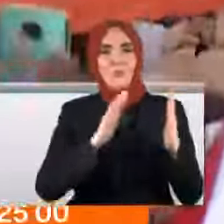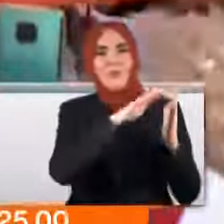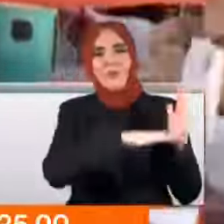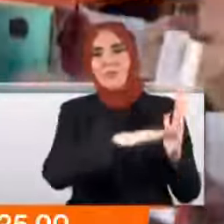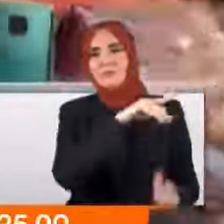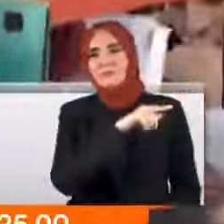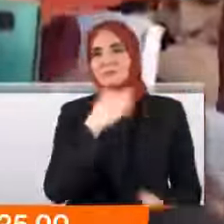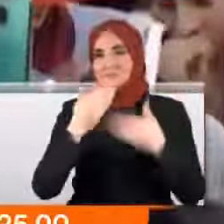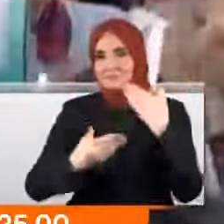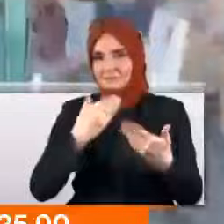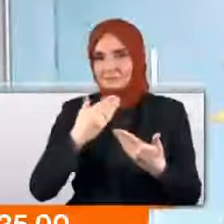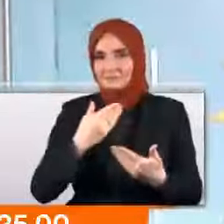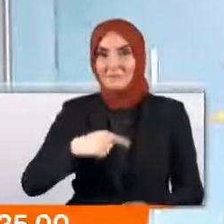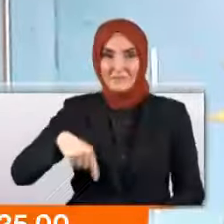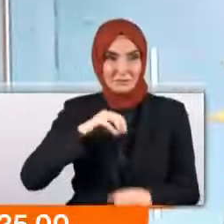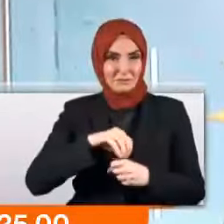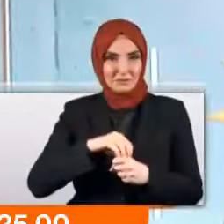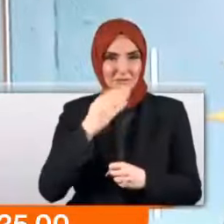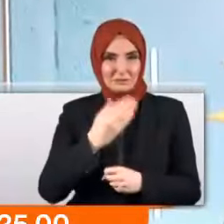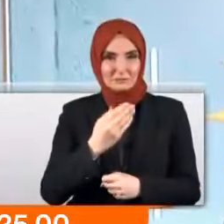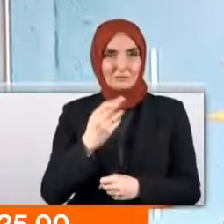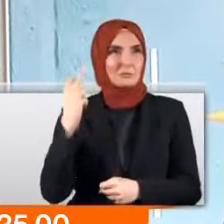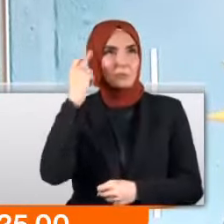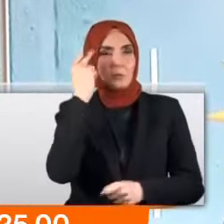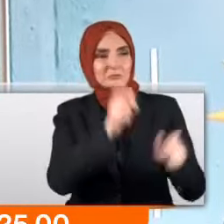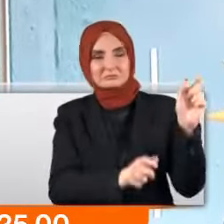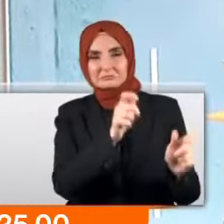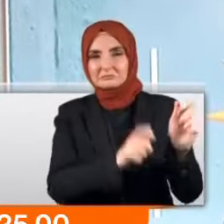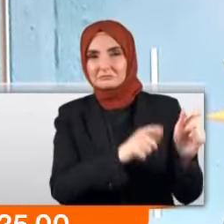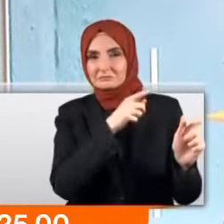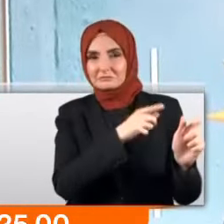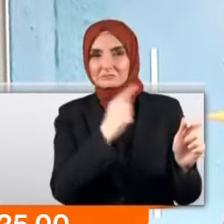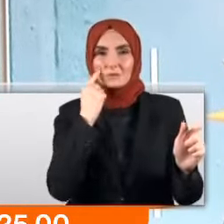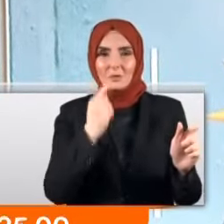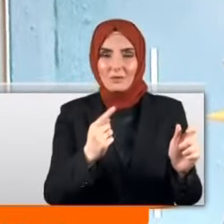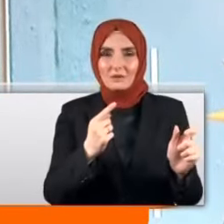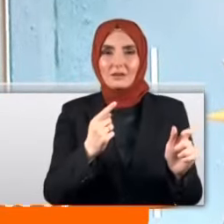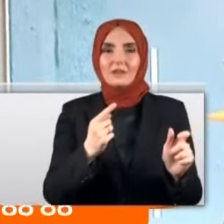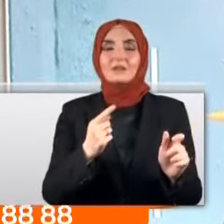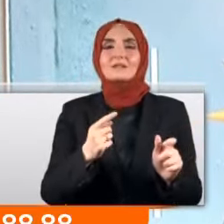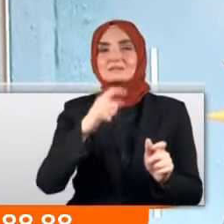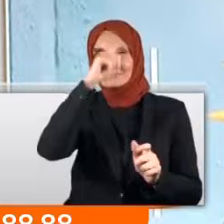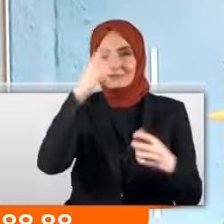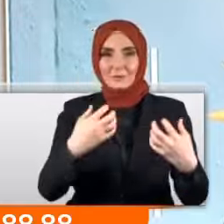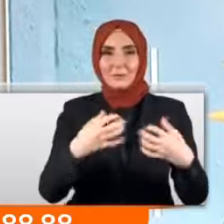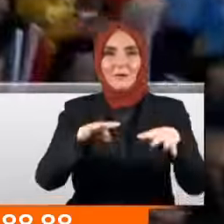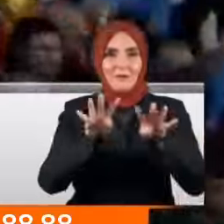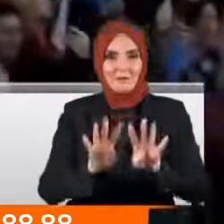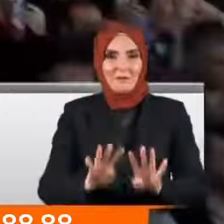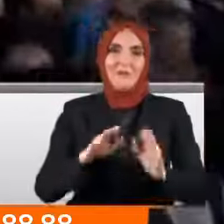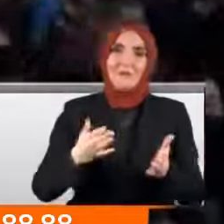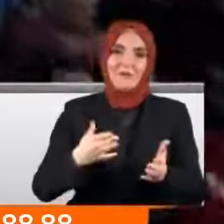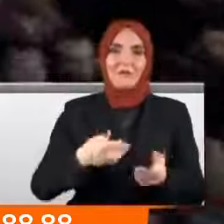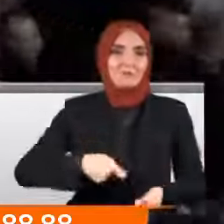zihinler Kaan'a bakınca kalorifer peti veya süpürge sapı görüyor.